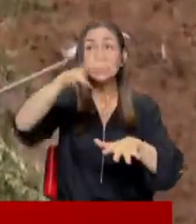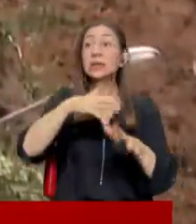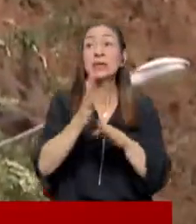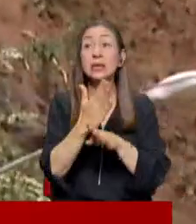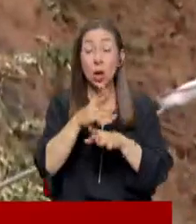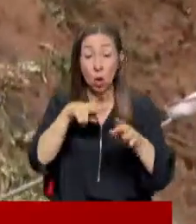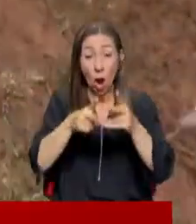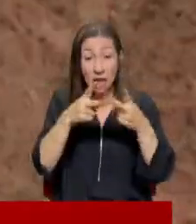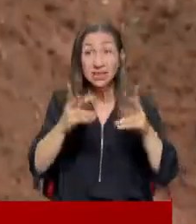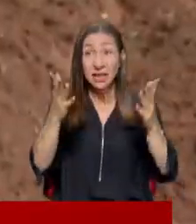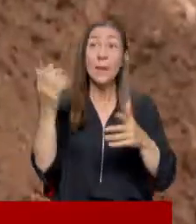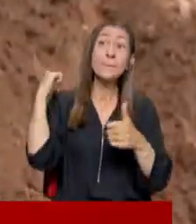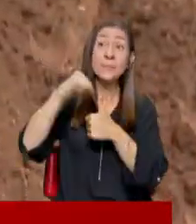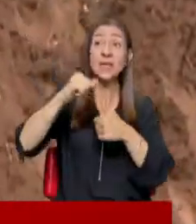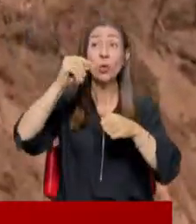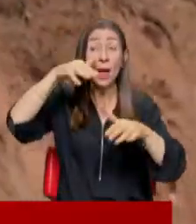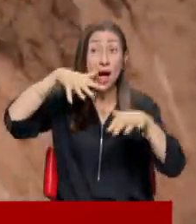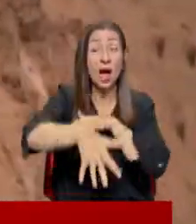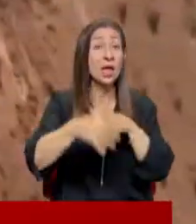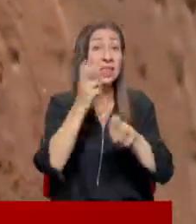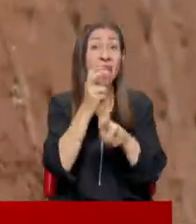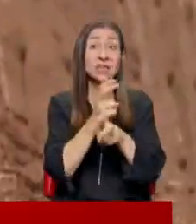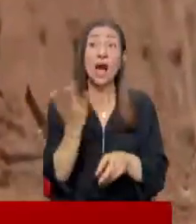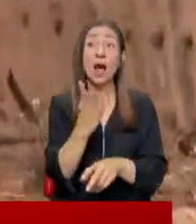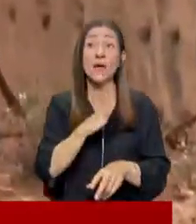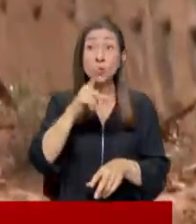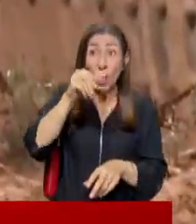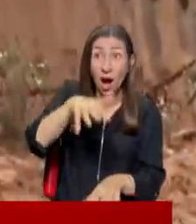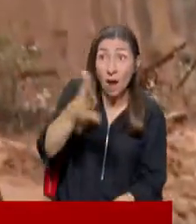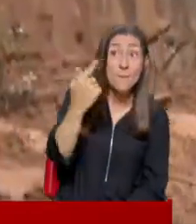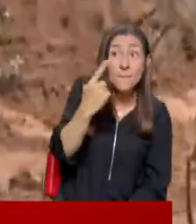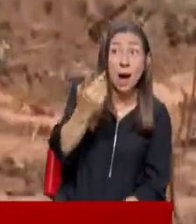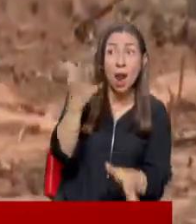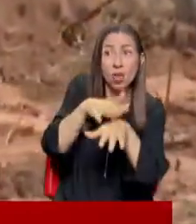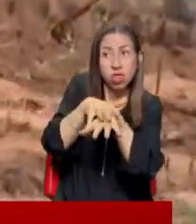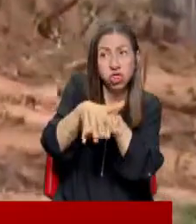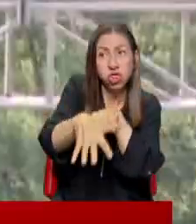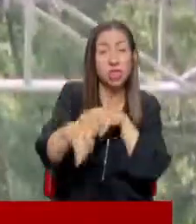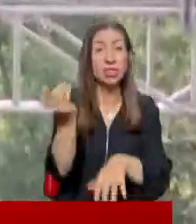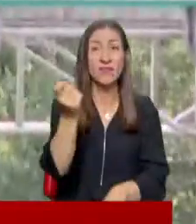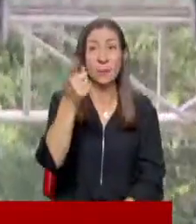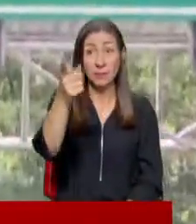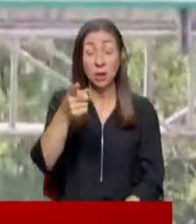Çünkü yol açılsa dahi heyelan riski hala var ve toprak şu anda bile kaymaya